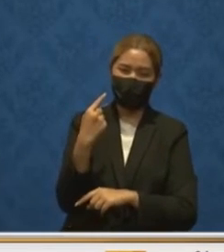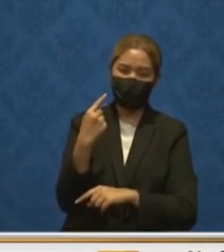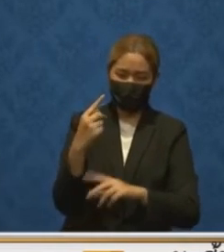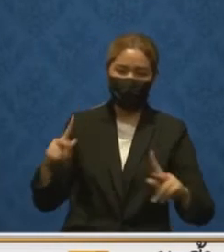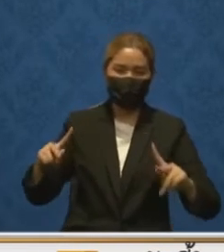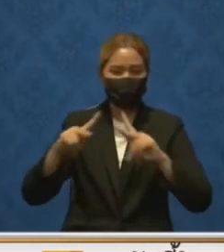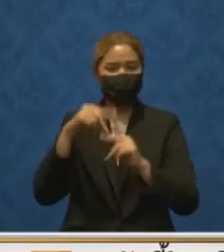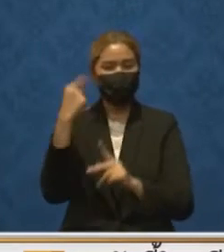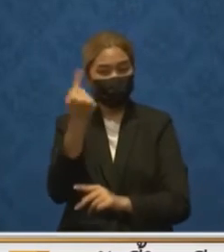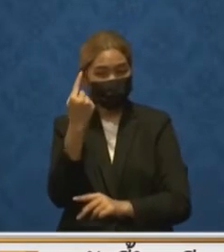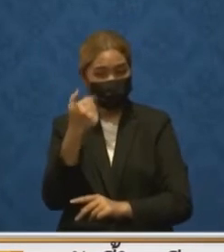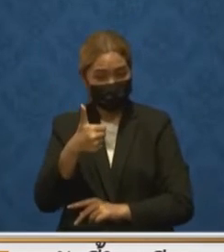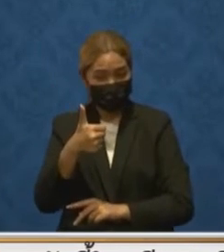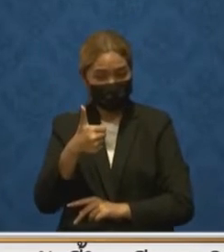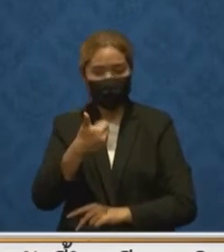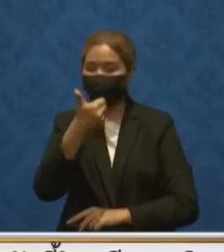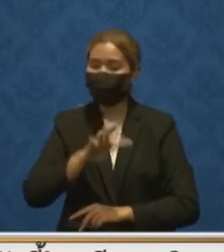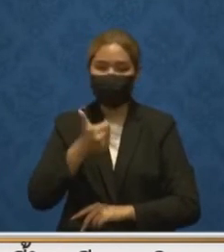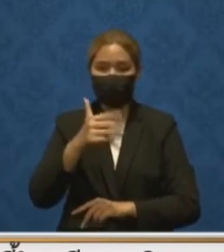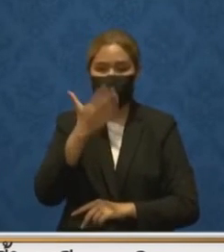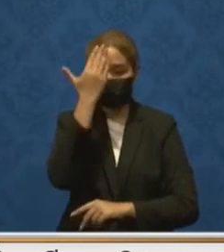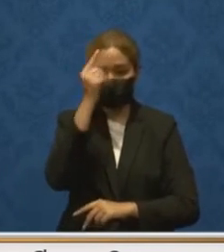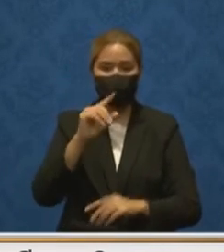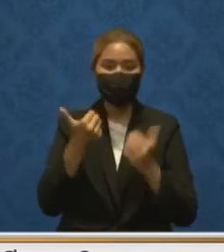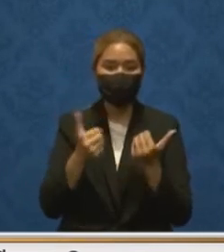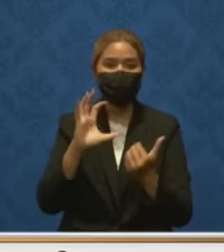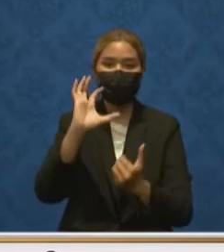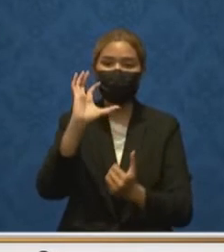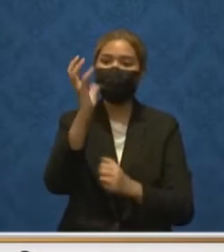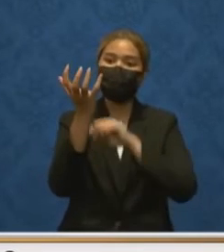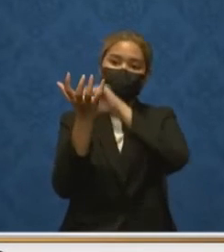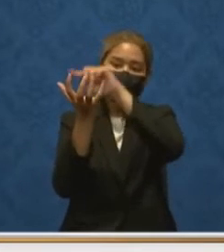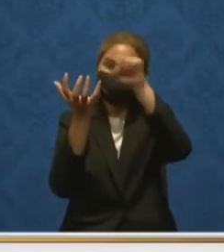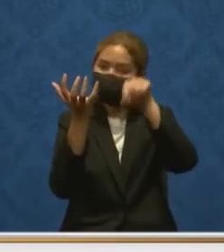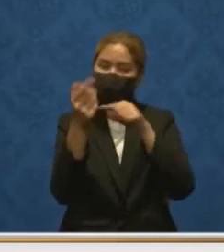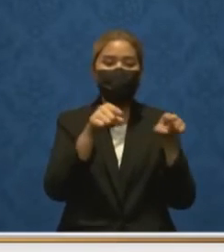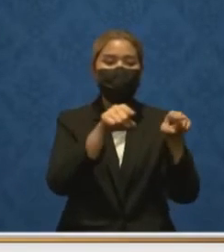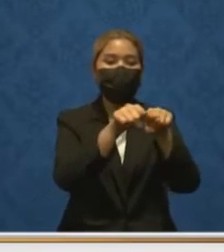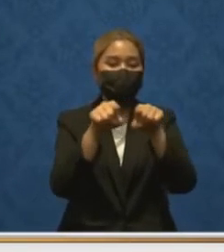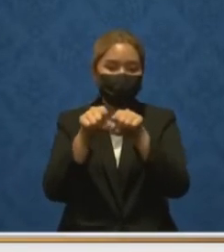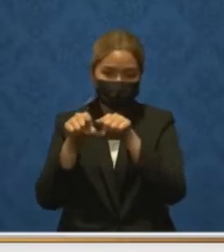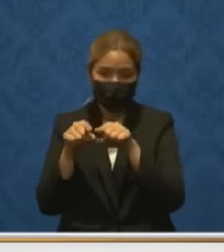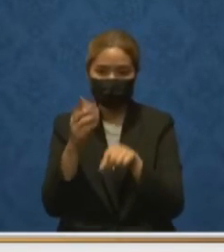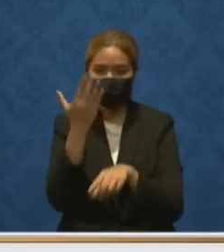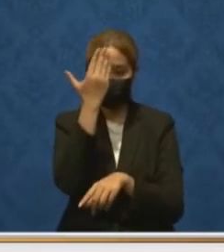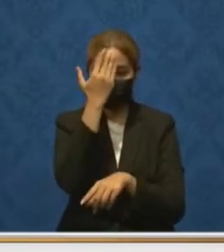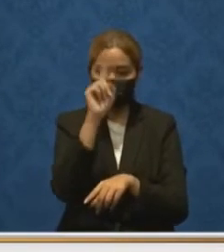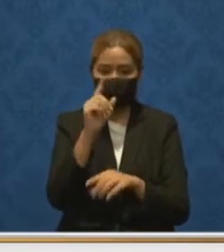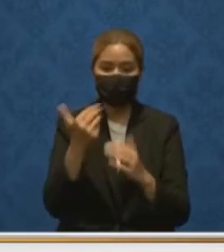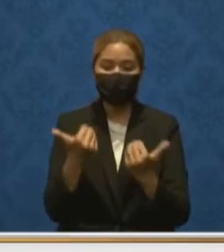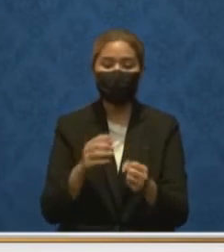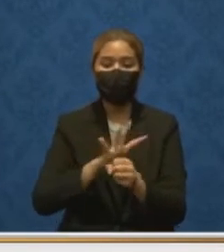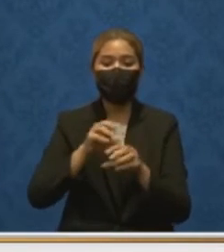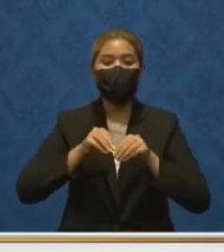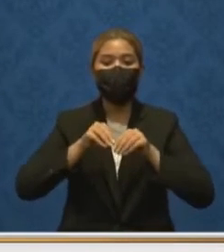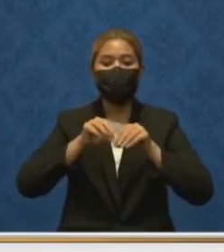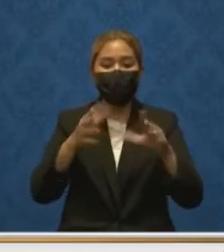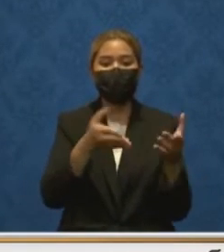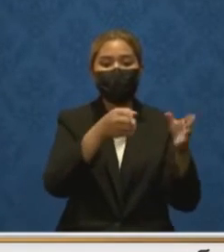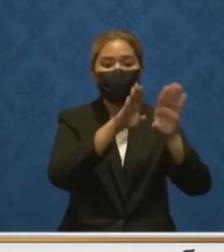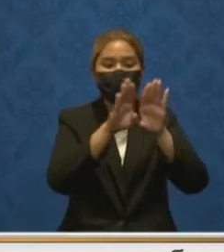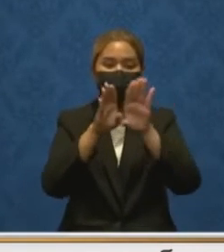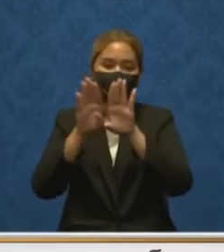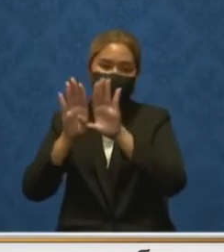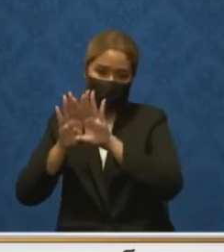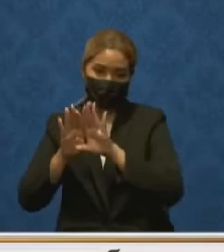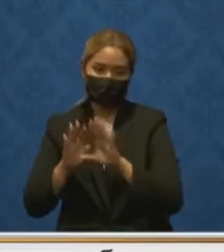กไม่ได้มัเป็ทวโลกเพราะการล็อกดาวประเทศการปิดประเทศแต่เมื่อเปิดประเทศมาไ passouยผมมนใจวาท่องเที่ว